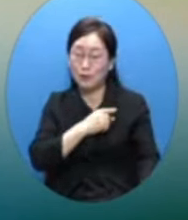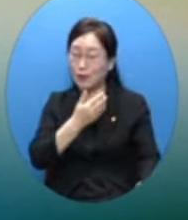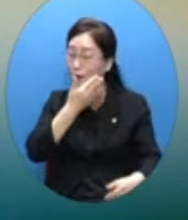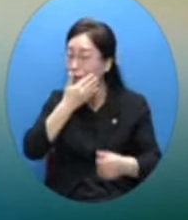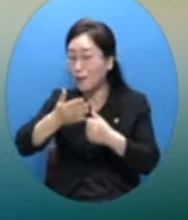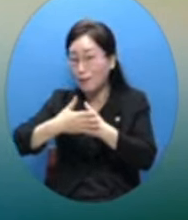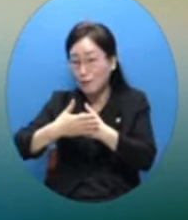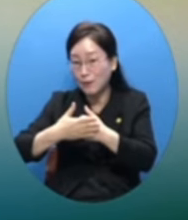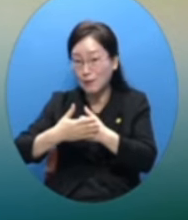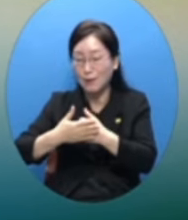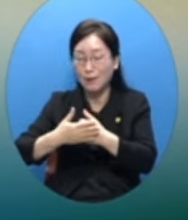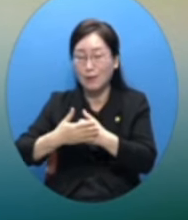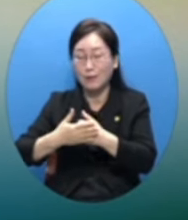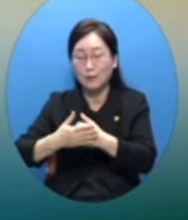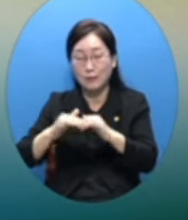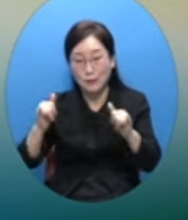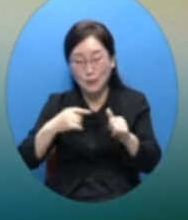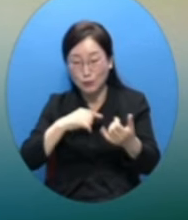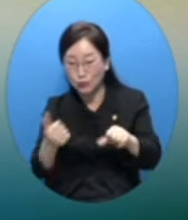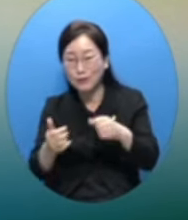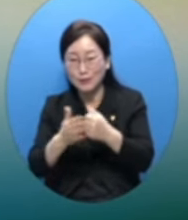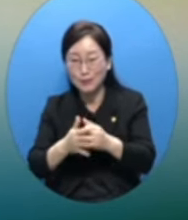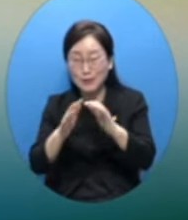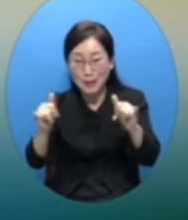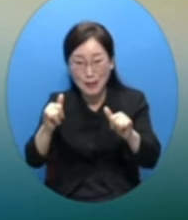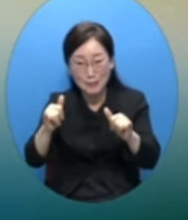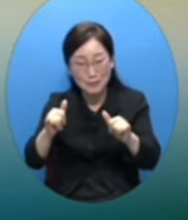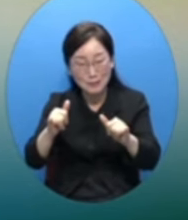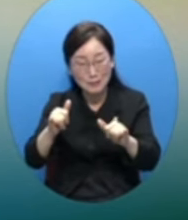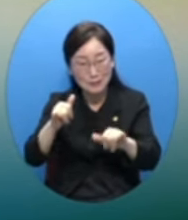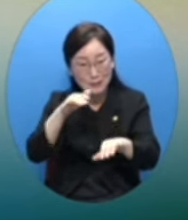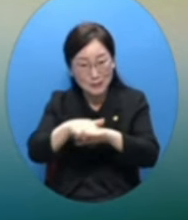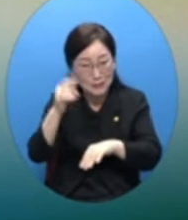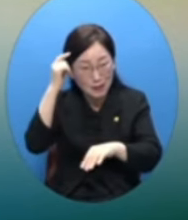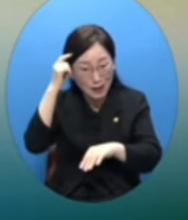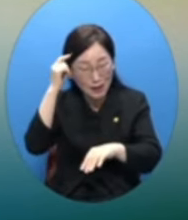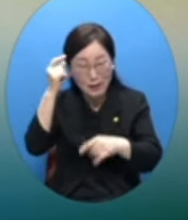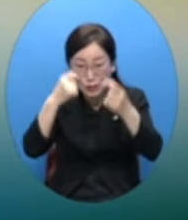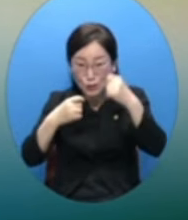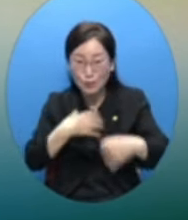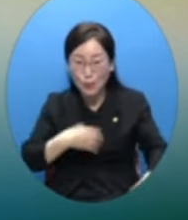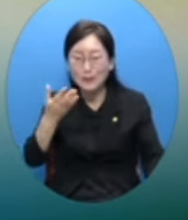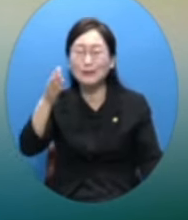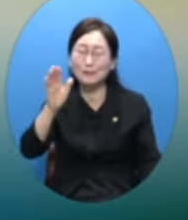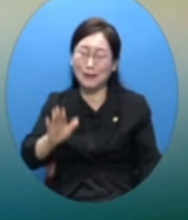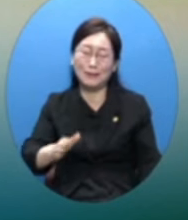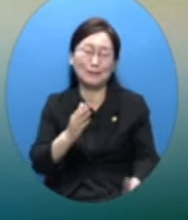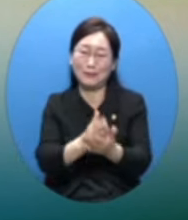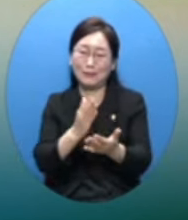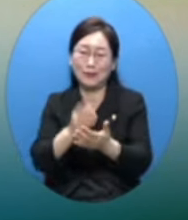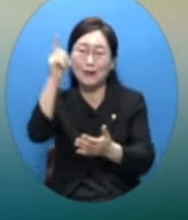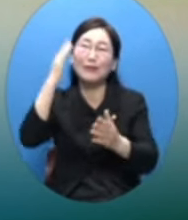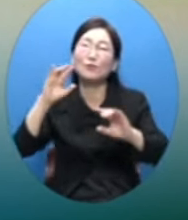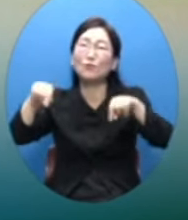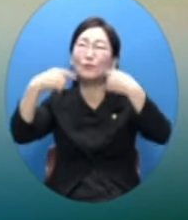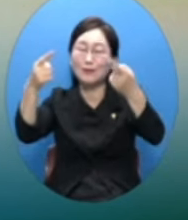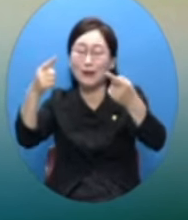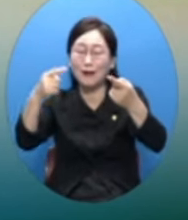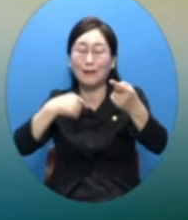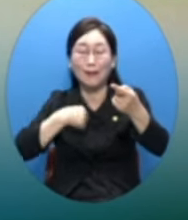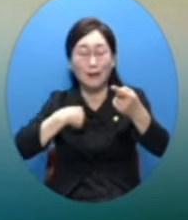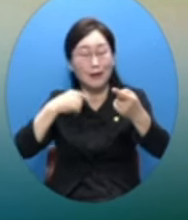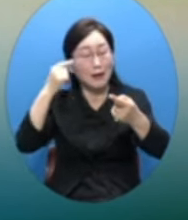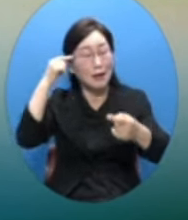저의 죽음으로 인해 인간적으로는 잠시 갇지 못해 슬프지만 천국에 있을 저를 생각하면서 같이 기쁨으로